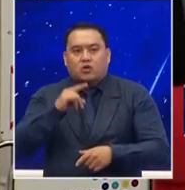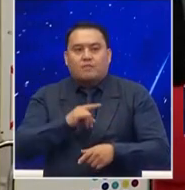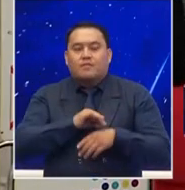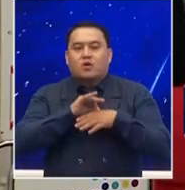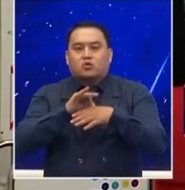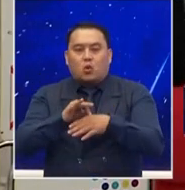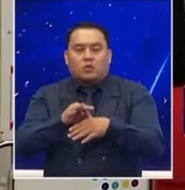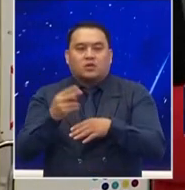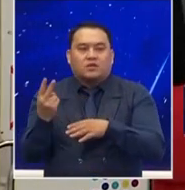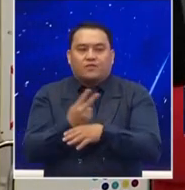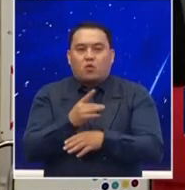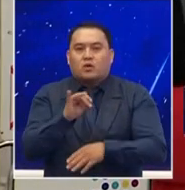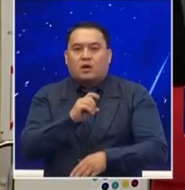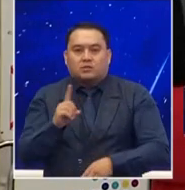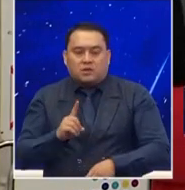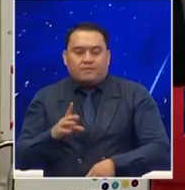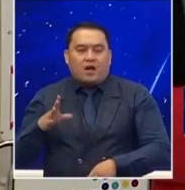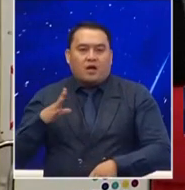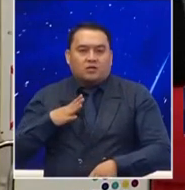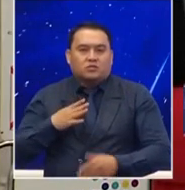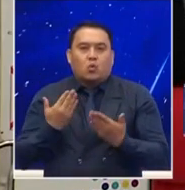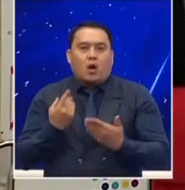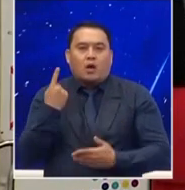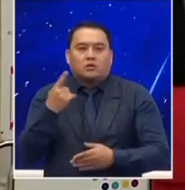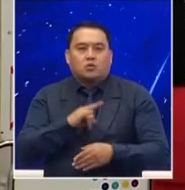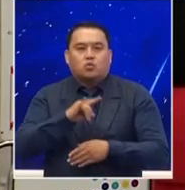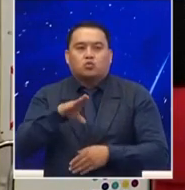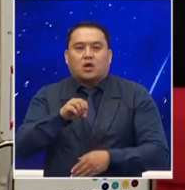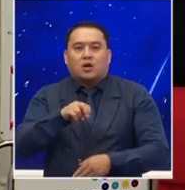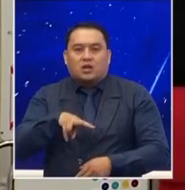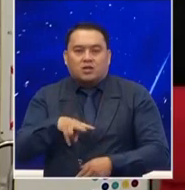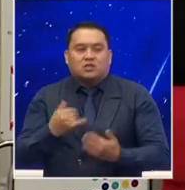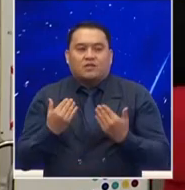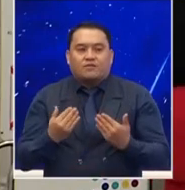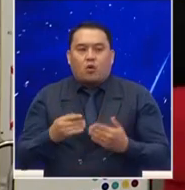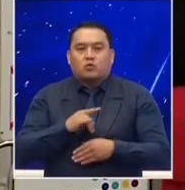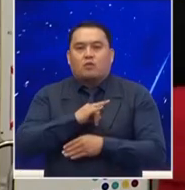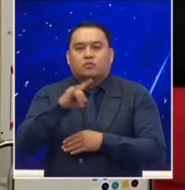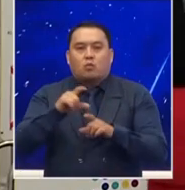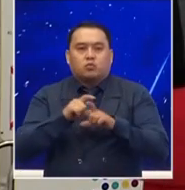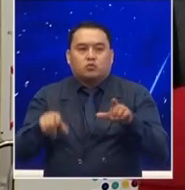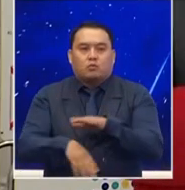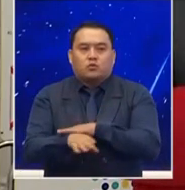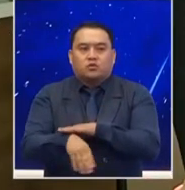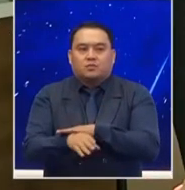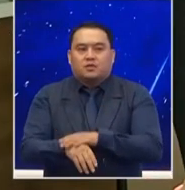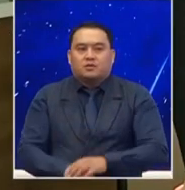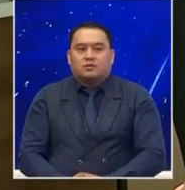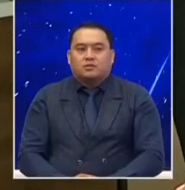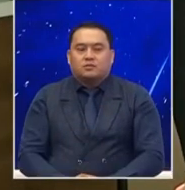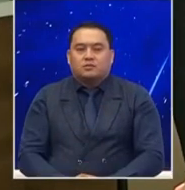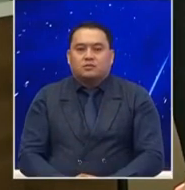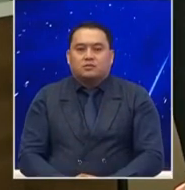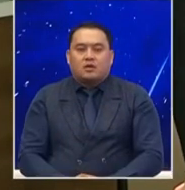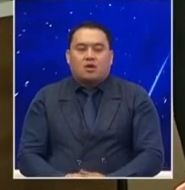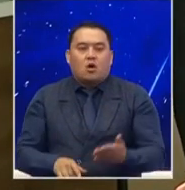авиаперелетов уменьшилось почти вдвое. За сегодня был совершен всего один рейс в Ушарал, и теперь помещения аэропорта остались пустыми. Из